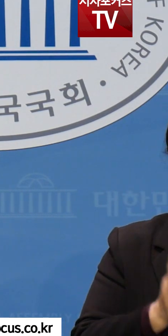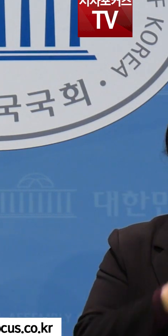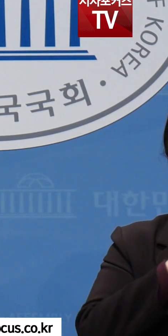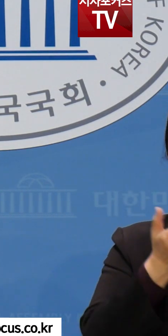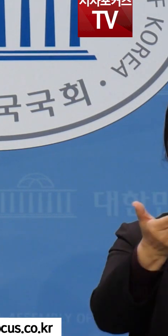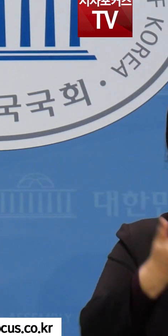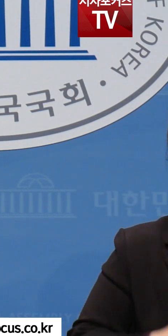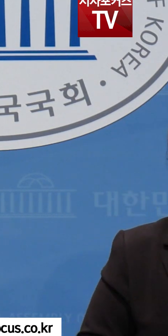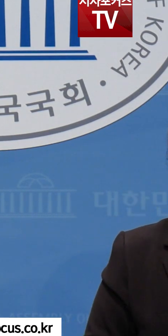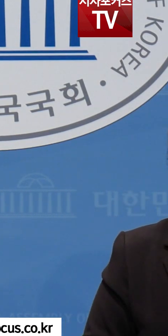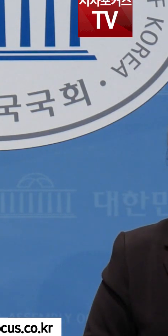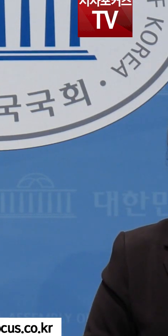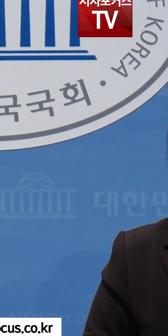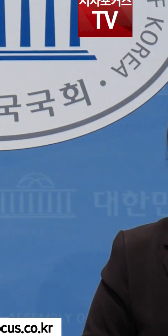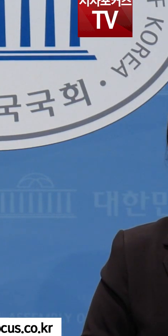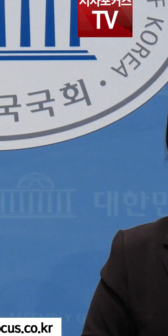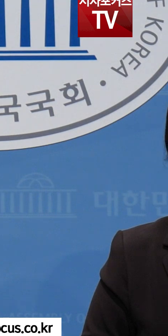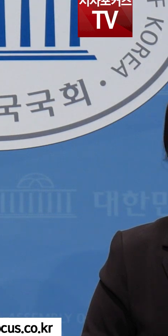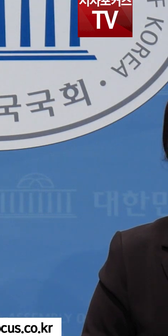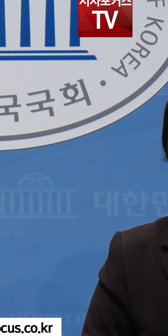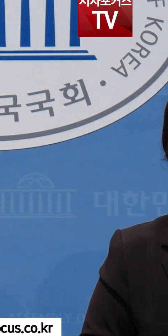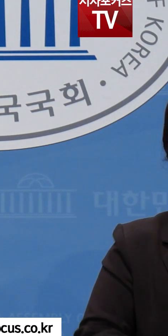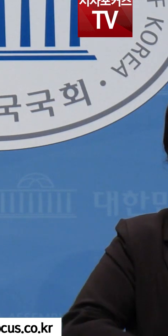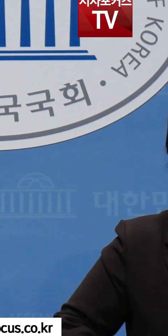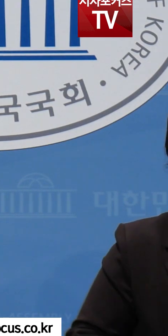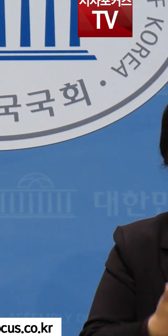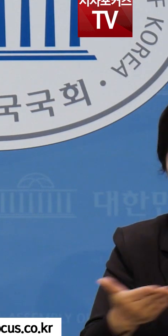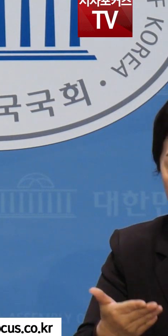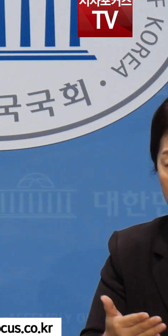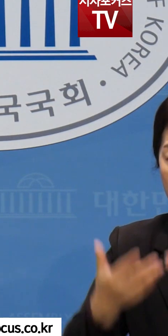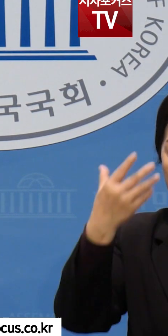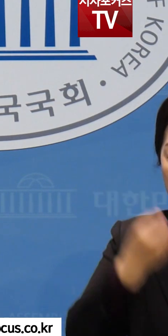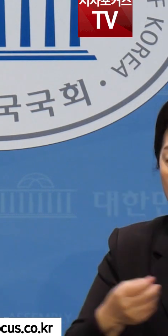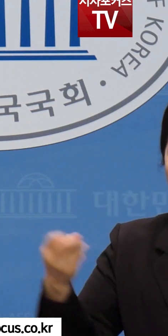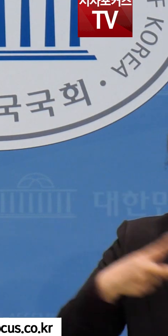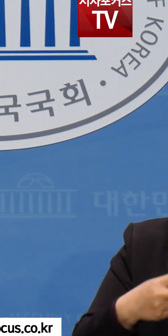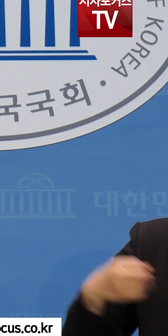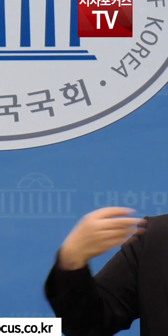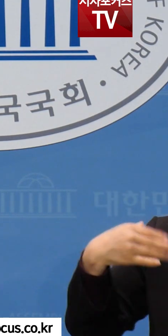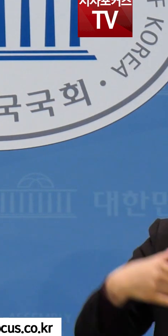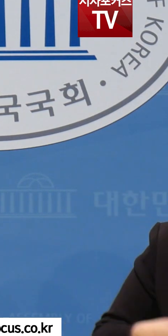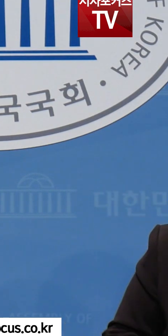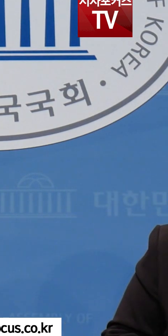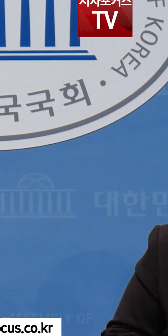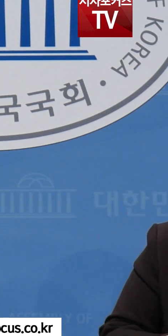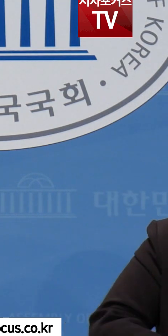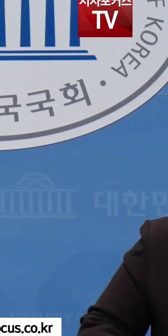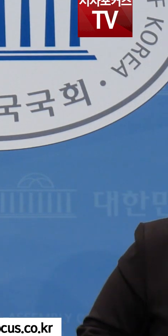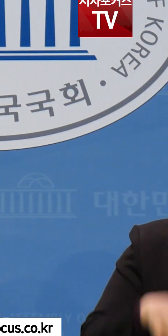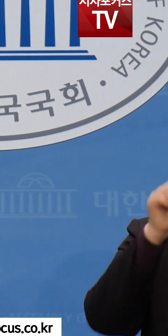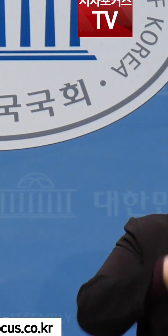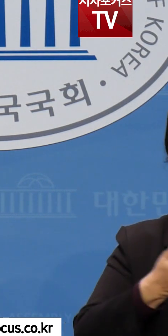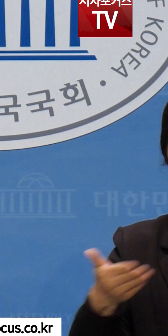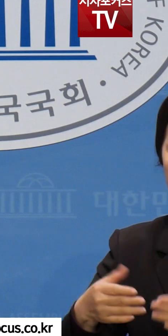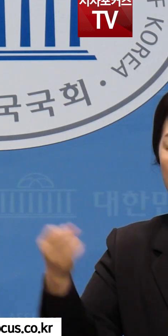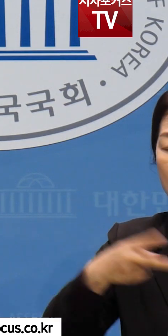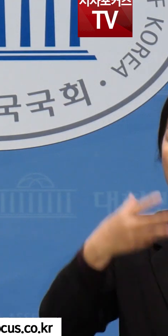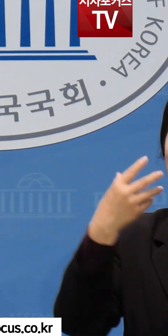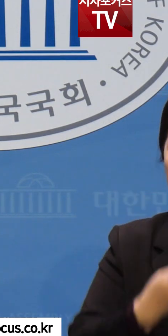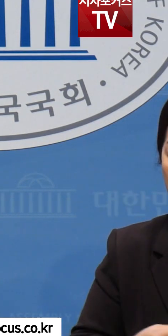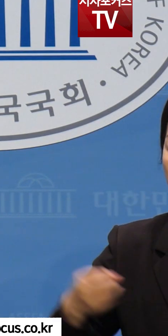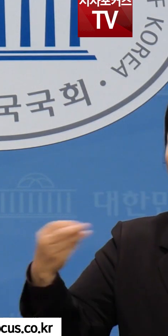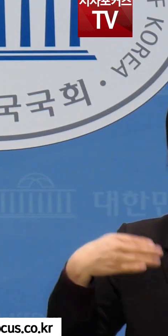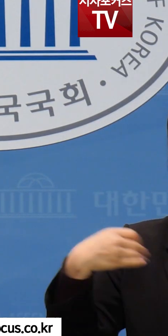바랍니다. 하나를 들어주면 또 다른 핑계로 시간을 끄는 민주당의 끝없는